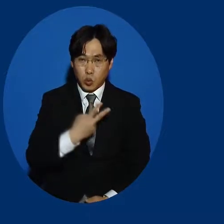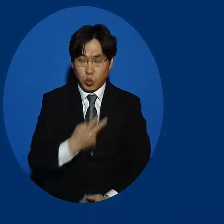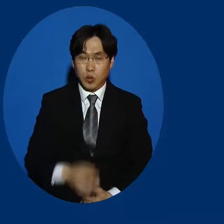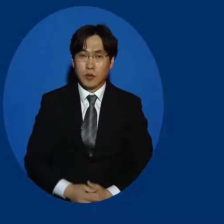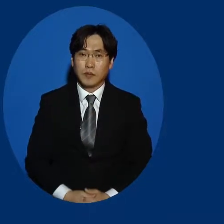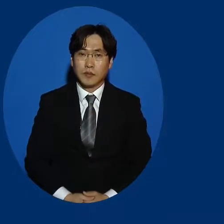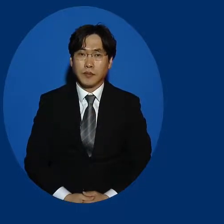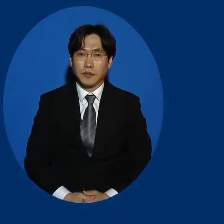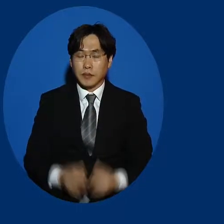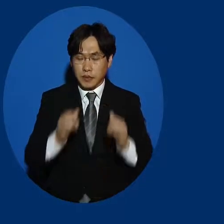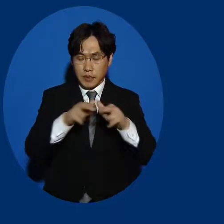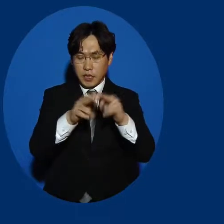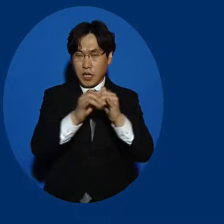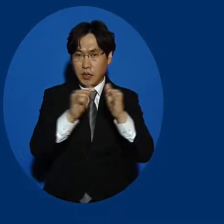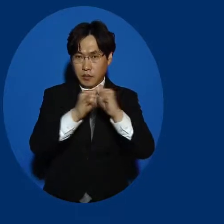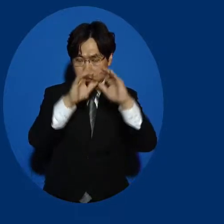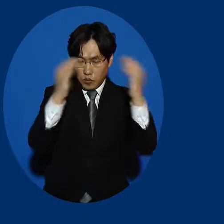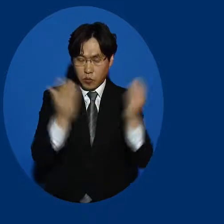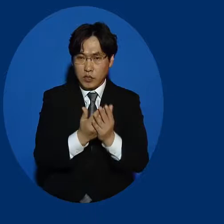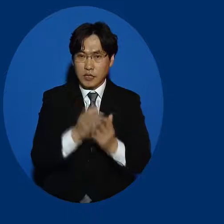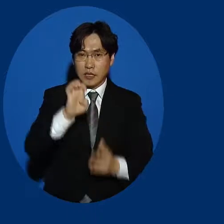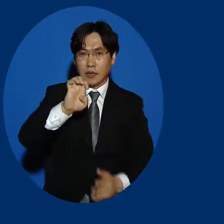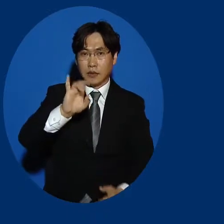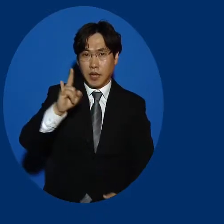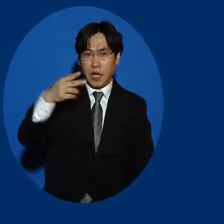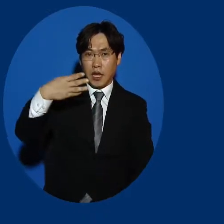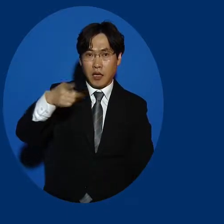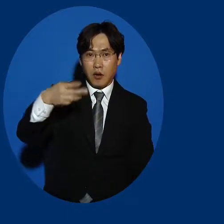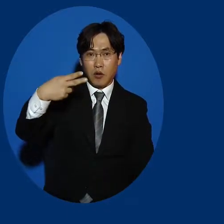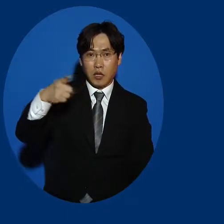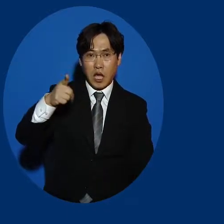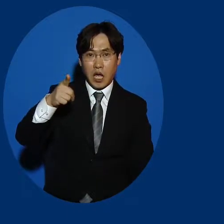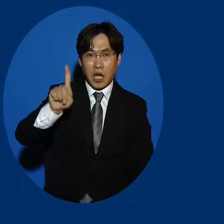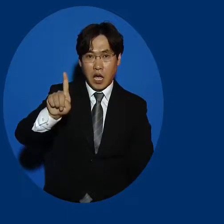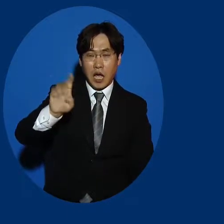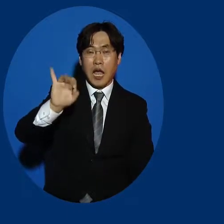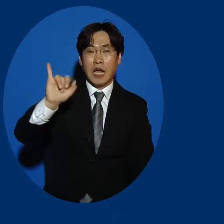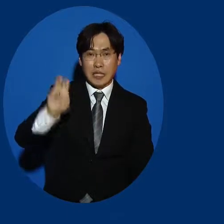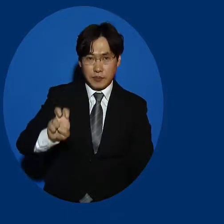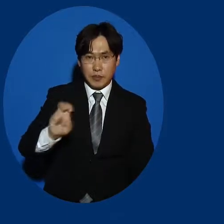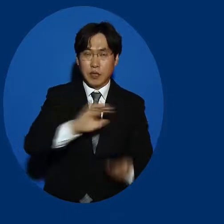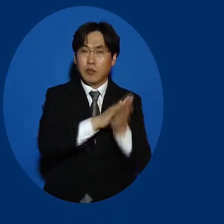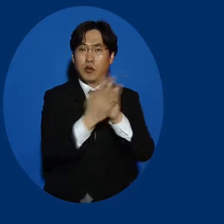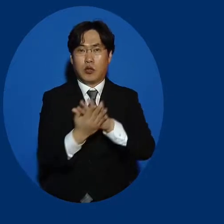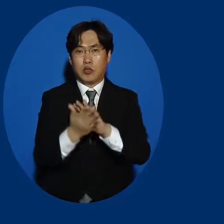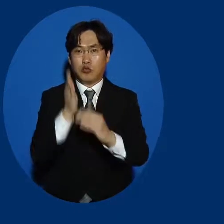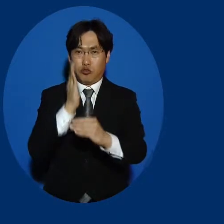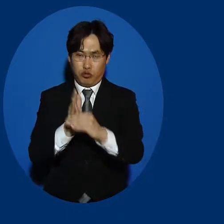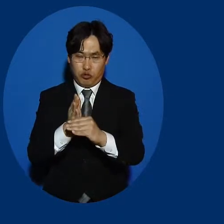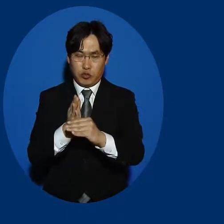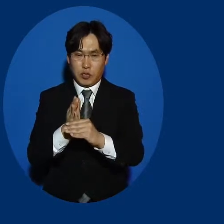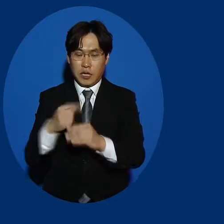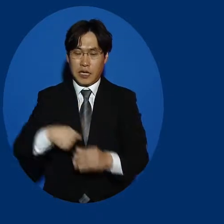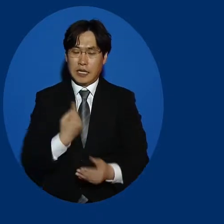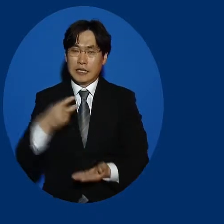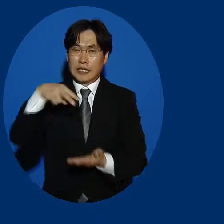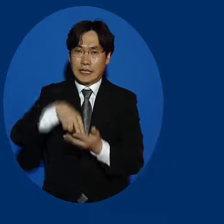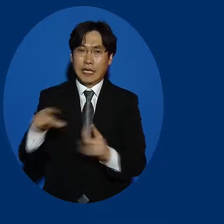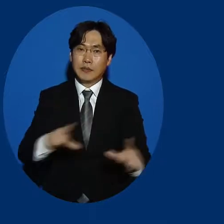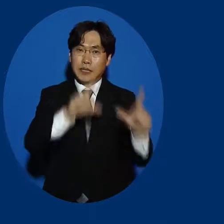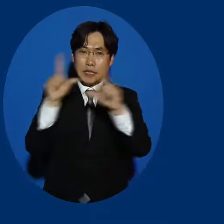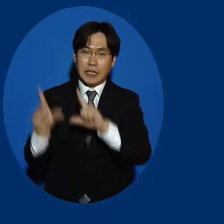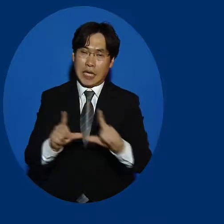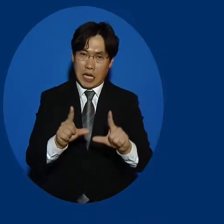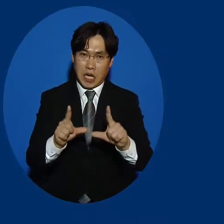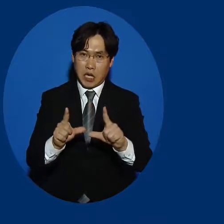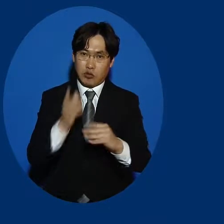오래전부터 우리 사회의 장애인 복지 패러다임은 재활 패러다임에서 자립생활 패러다임으로 바뀌었고, 또한 장애인